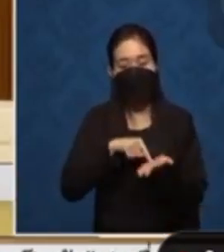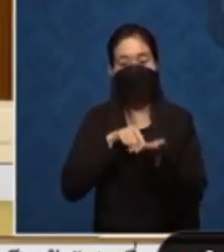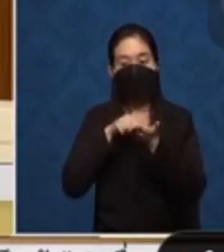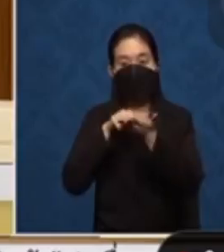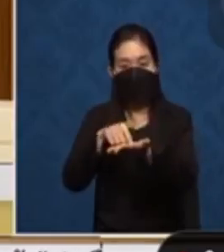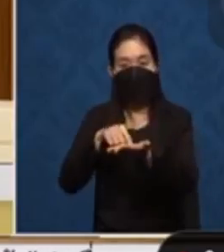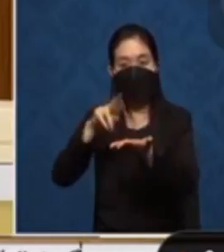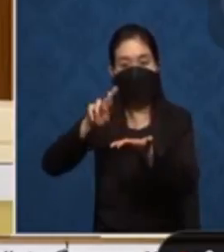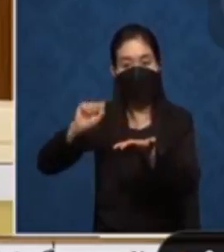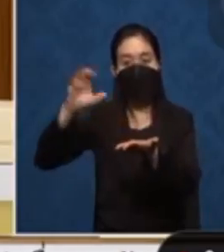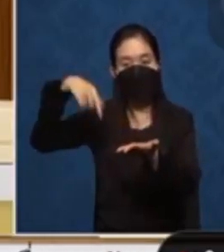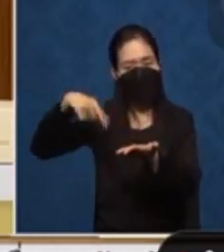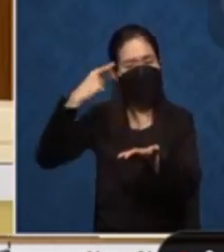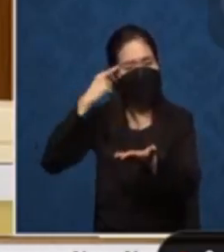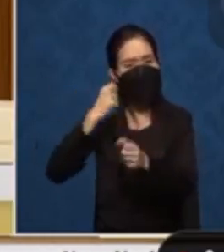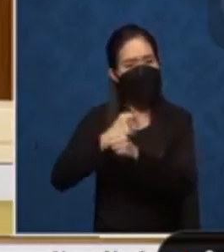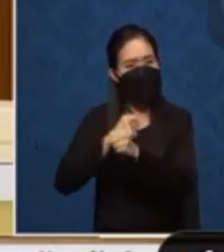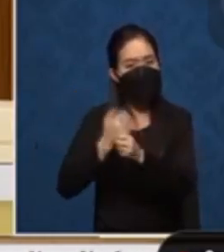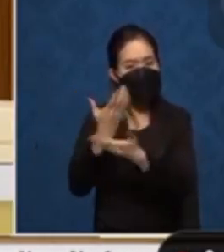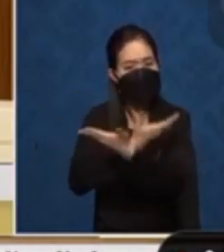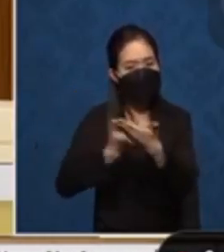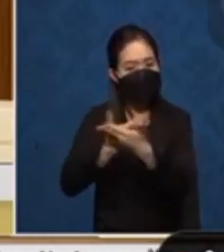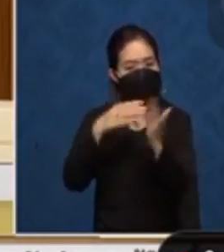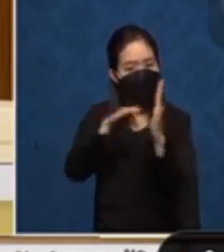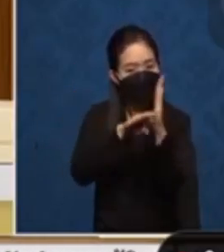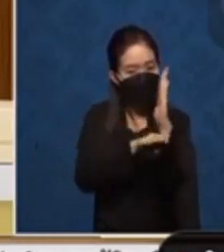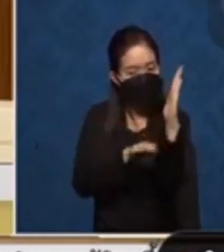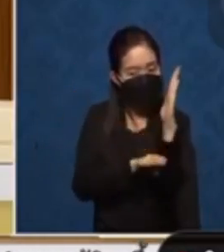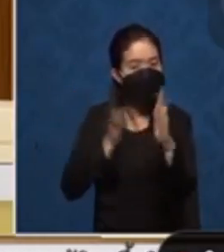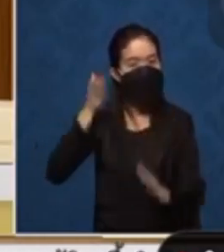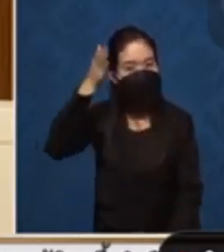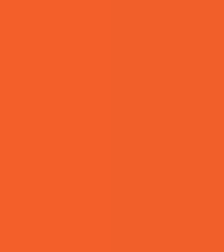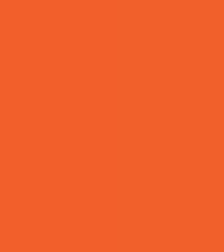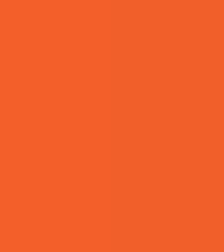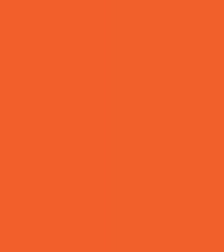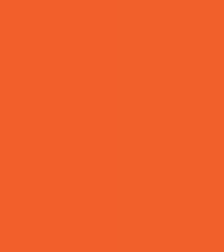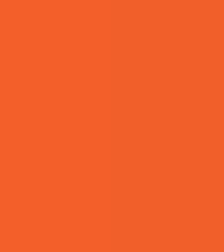เชอว่าจะสามารถดำเนินการได้ในขนตอนต่อไปครับ ขอบคุครับ